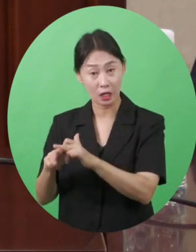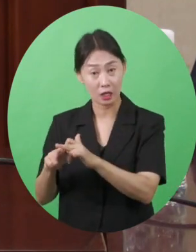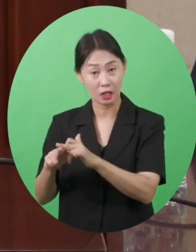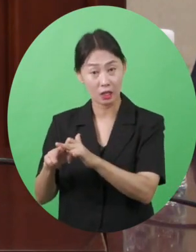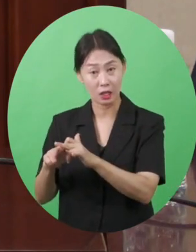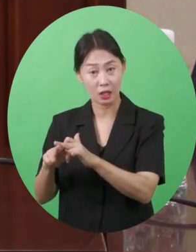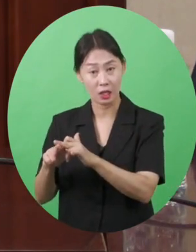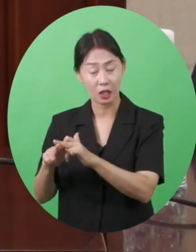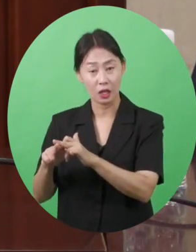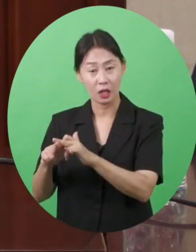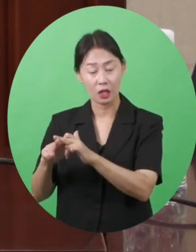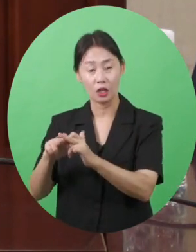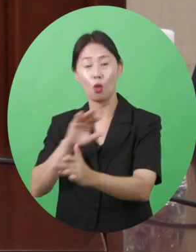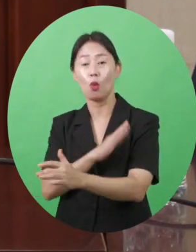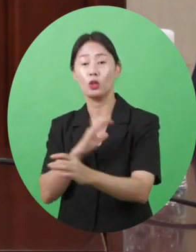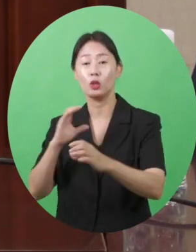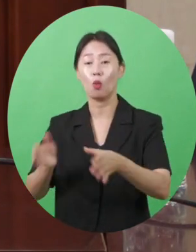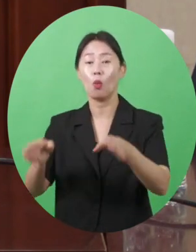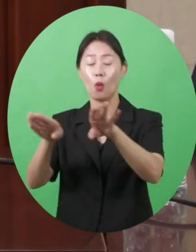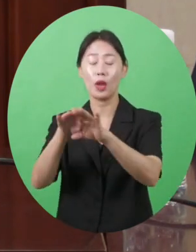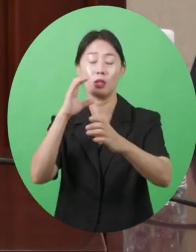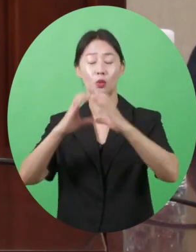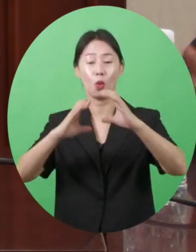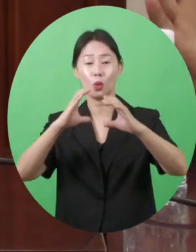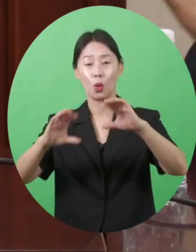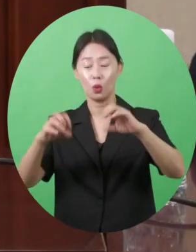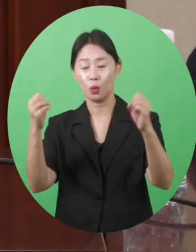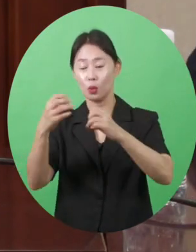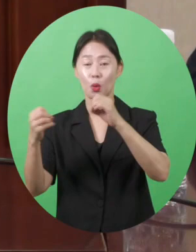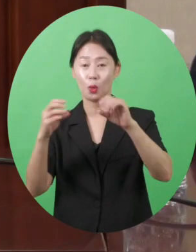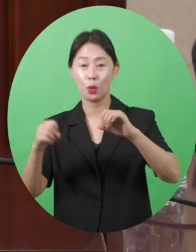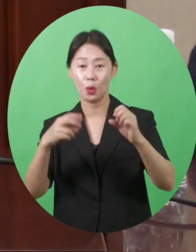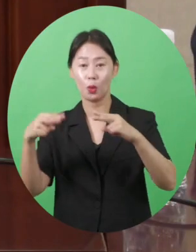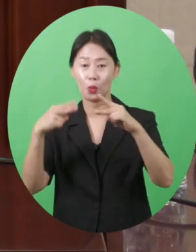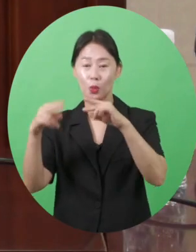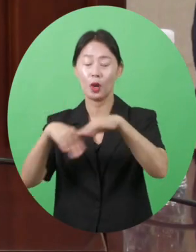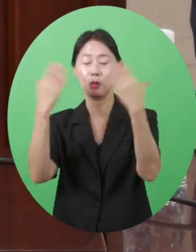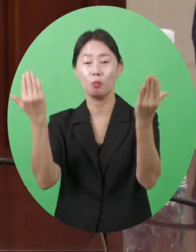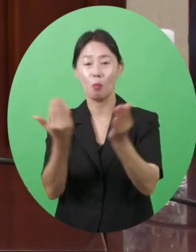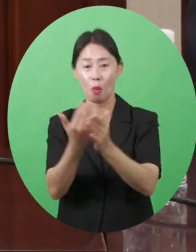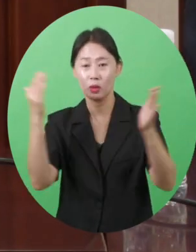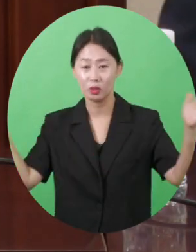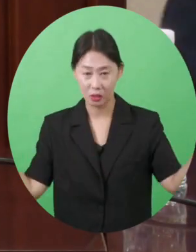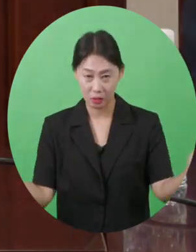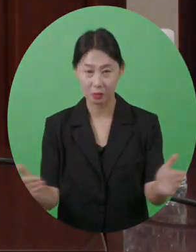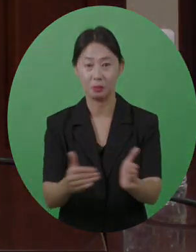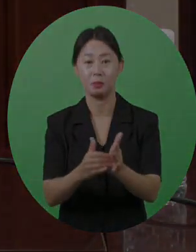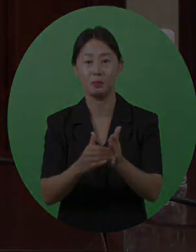성과와 과제 토론회를 마치겠습니다. 모두 수고하셨습니다. 네.